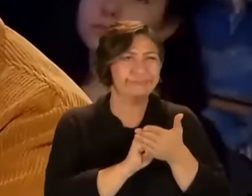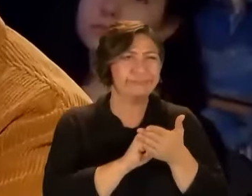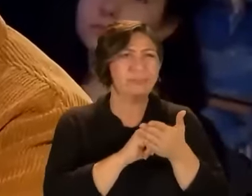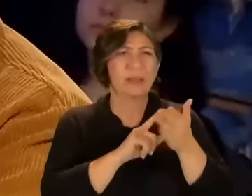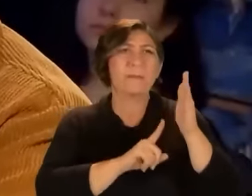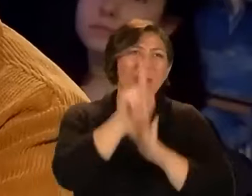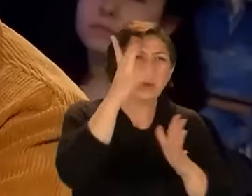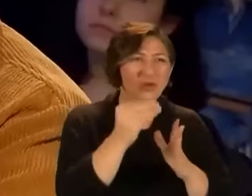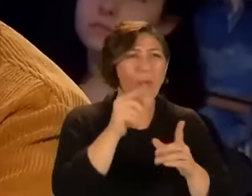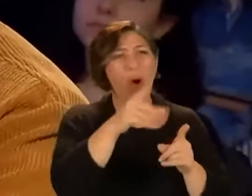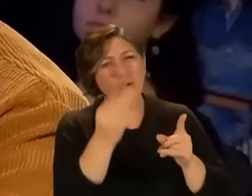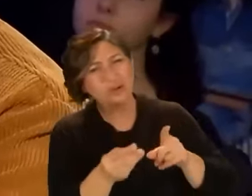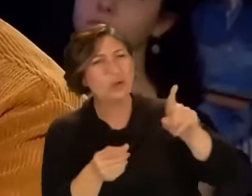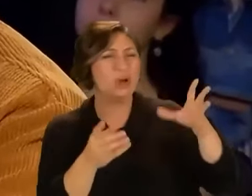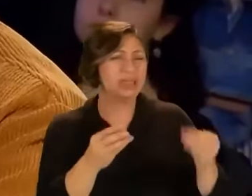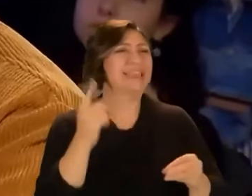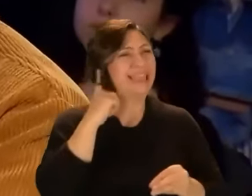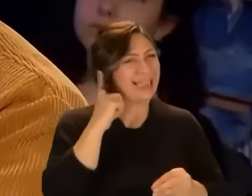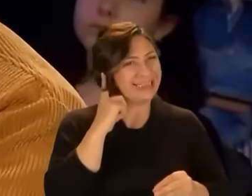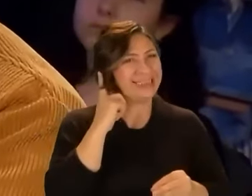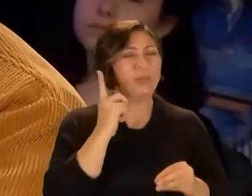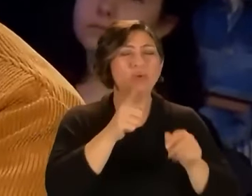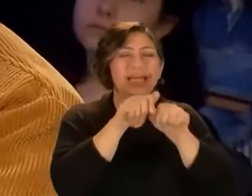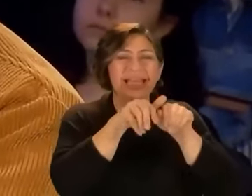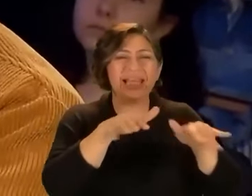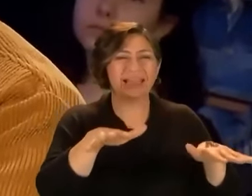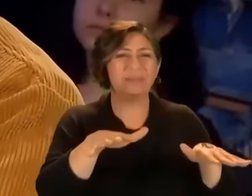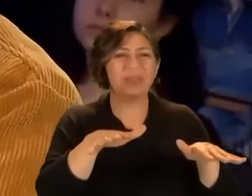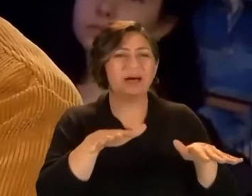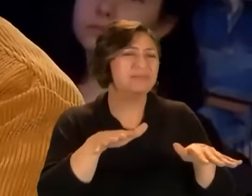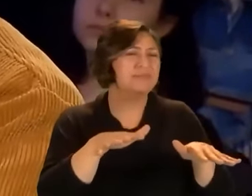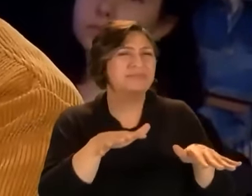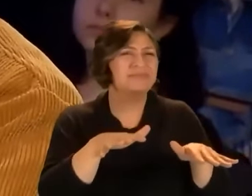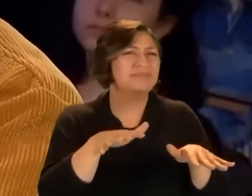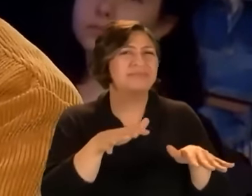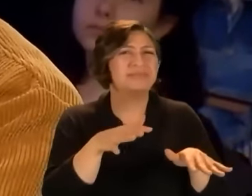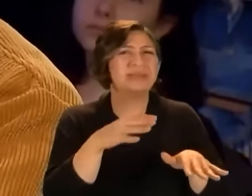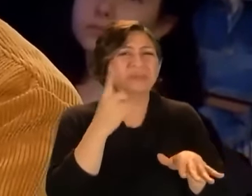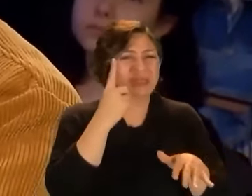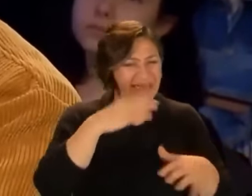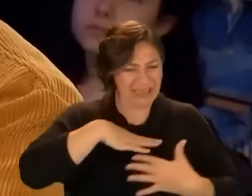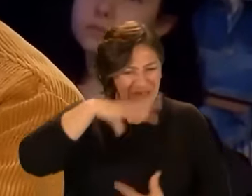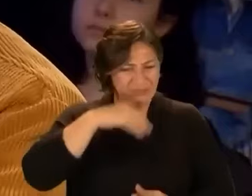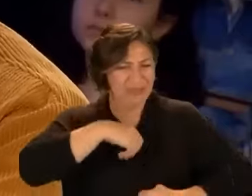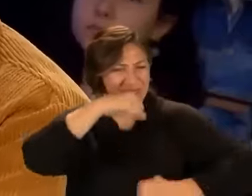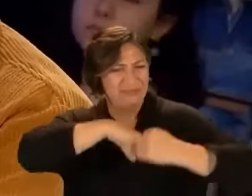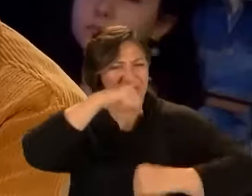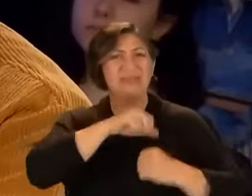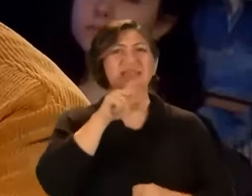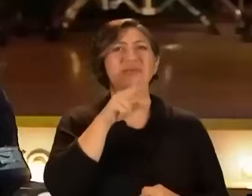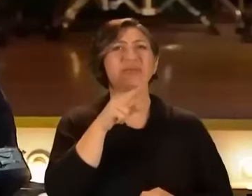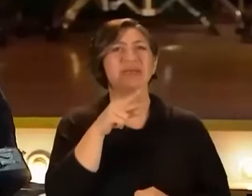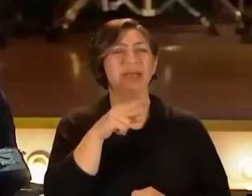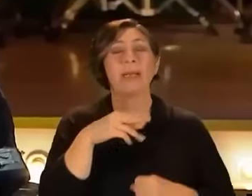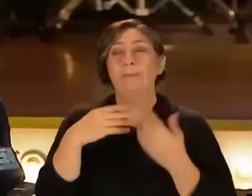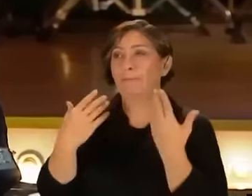hit olsun şöyle olsun böyle olsun dinlensin. Bunu yayınladığım zaman yani bir kişilik çatışması yani.